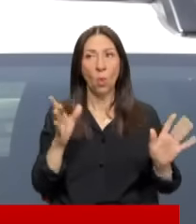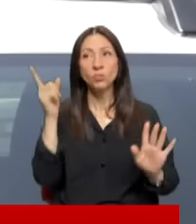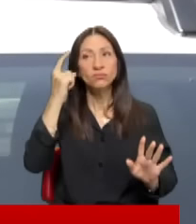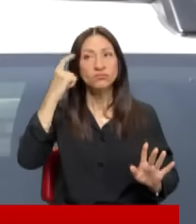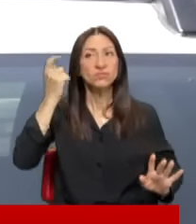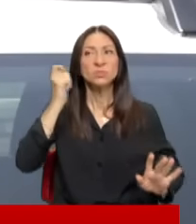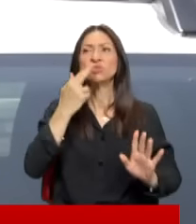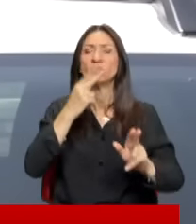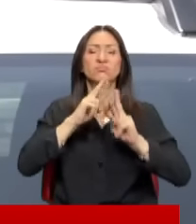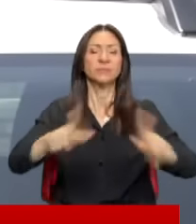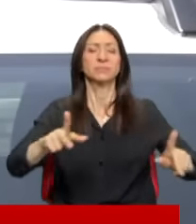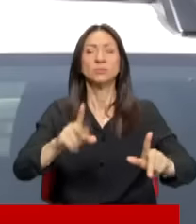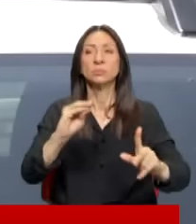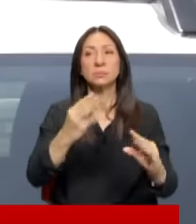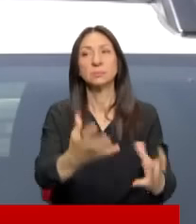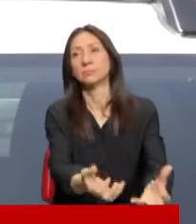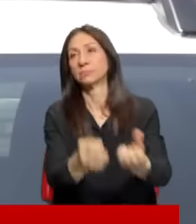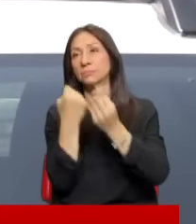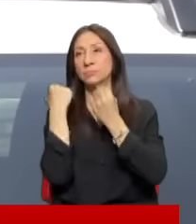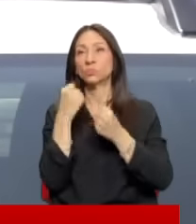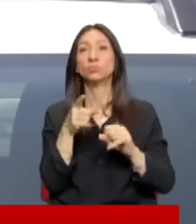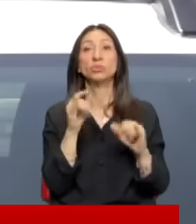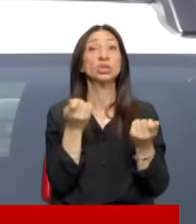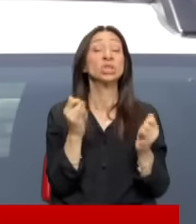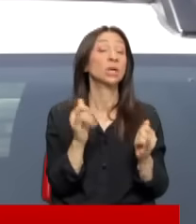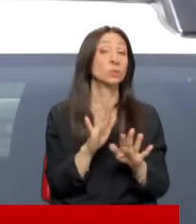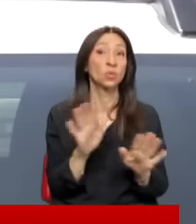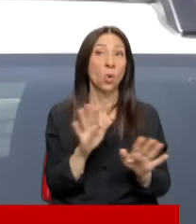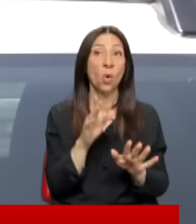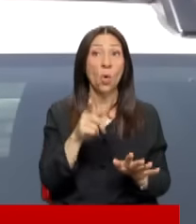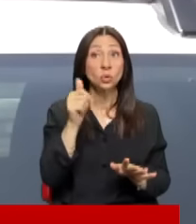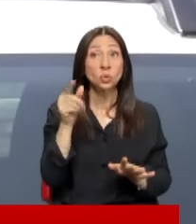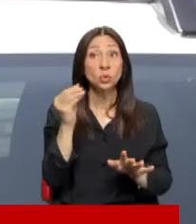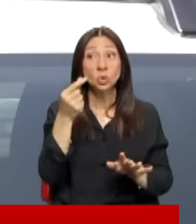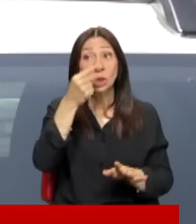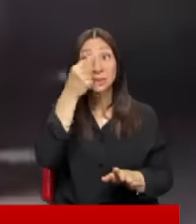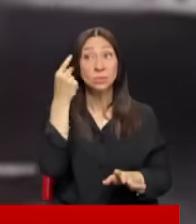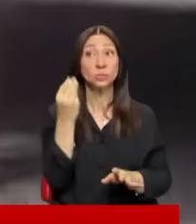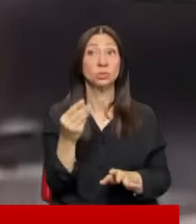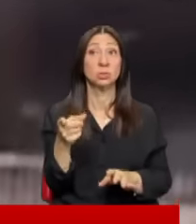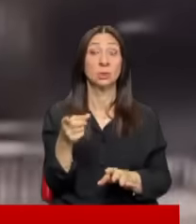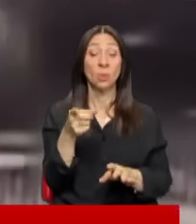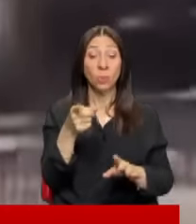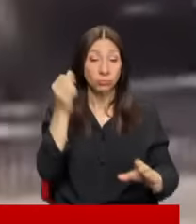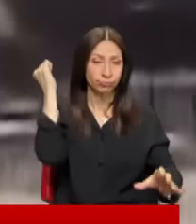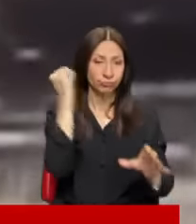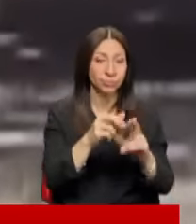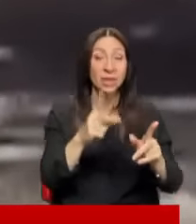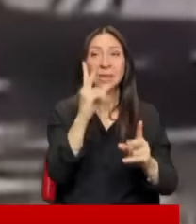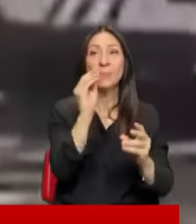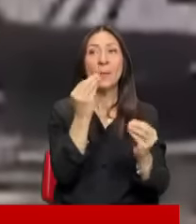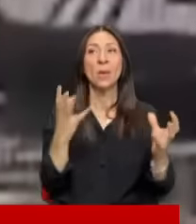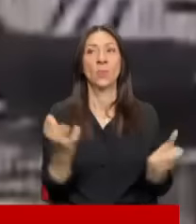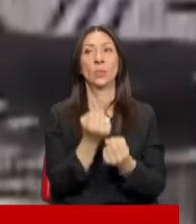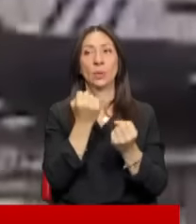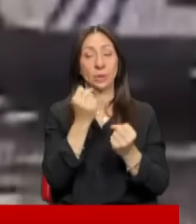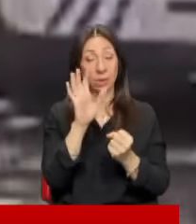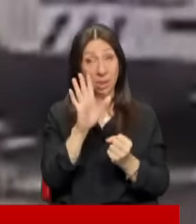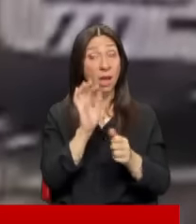düşünmeden biz camı kırarak çocukları aldık. Bu işin şakası yok. O gün o çocuklar çok şanslıydı. Bu müdahale iki bebeği yaşama